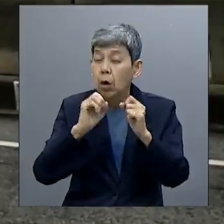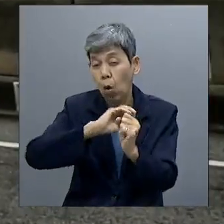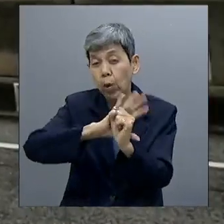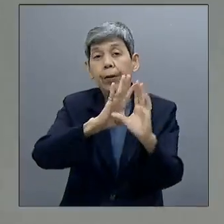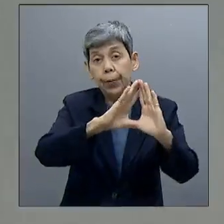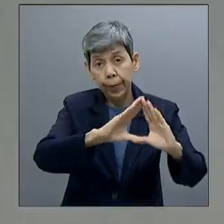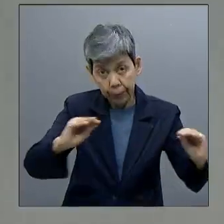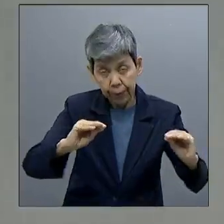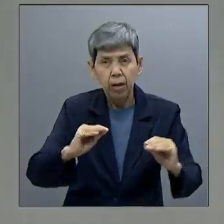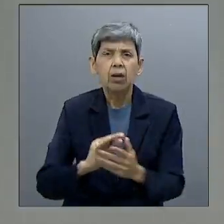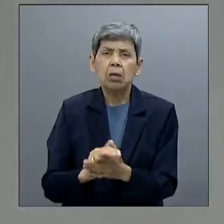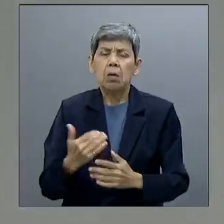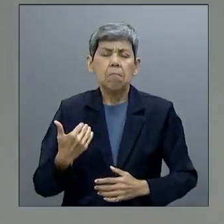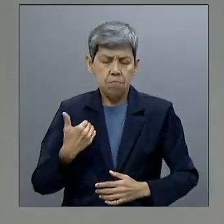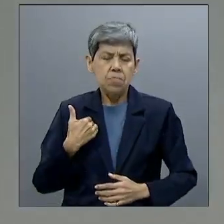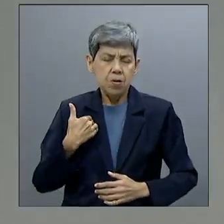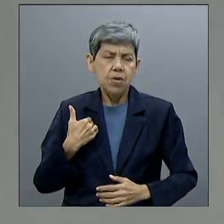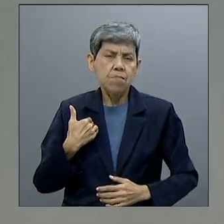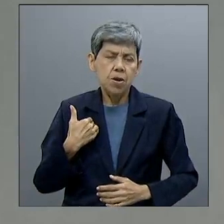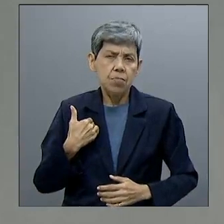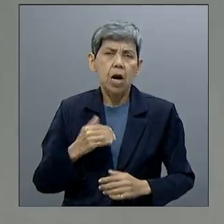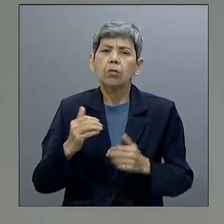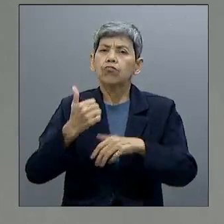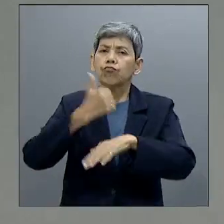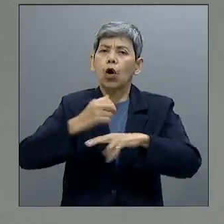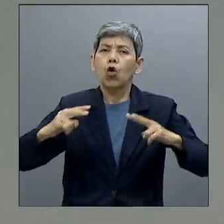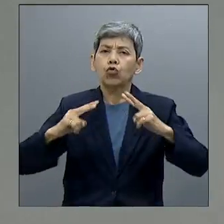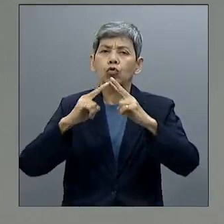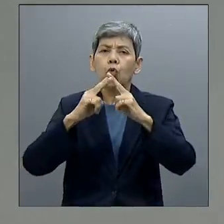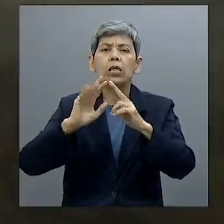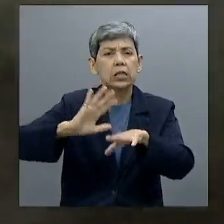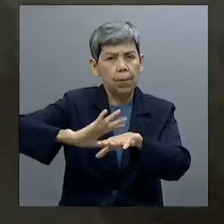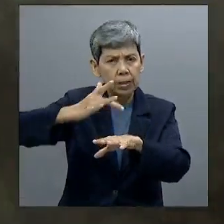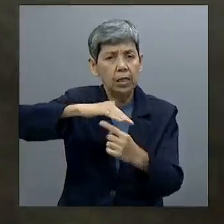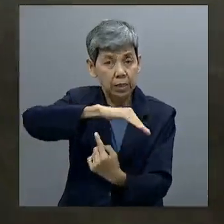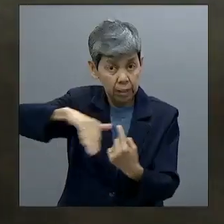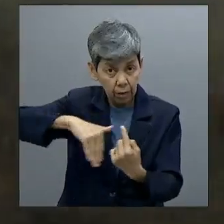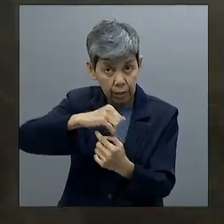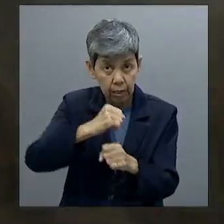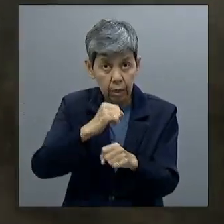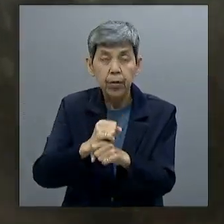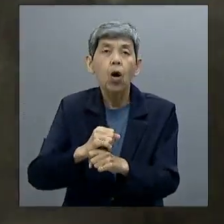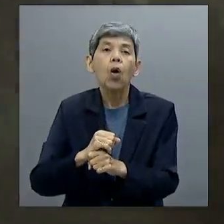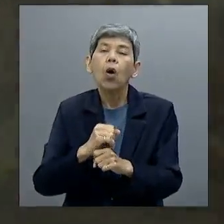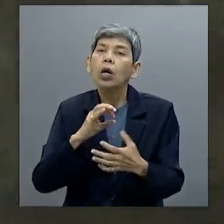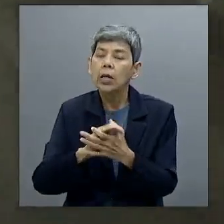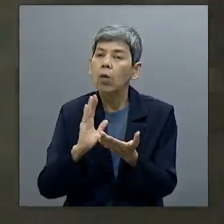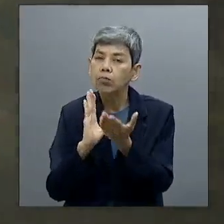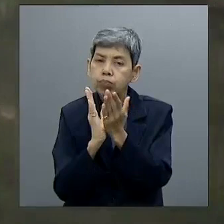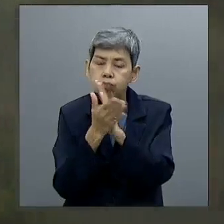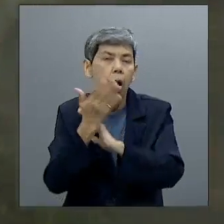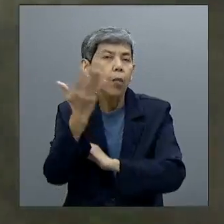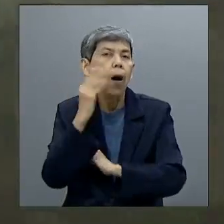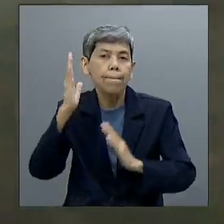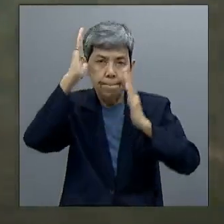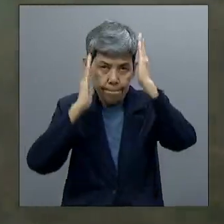19ล่าสุดนิคนิคอัพหมัดรัฐมนตรีว่าการกระทรวงทรัพยากรธรรมชาติสิ่งแวดล้อมและการเปลี่ยนแปลงสภาพภูมิอากาศ